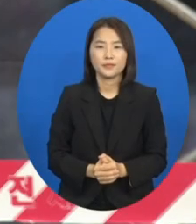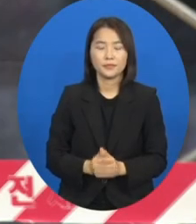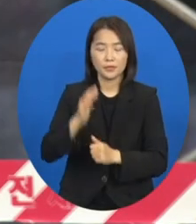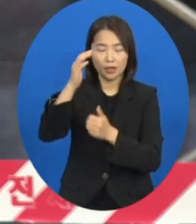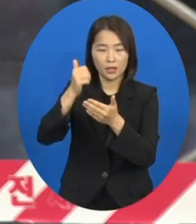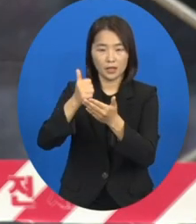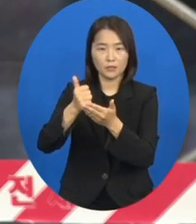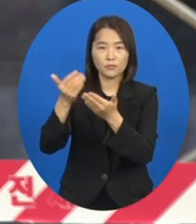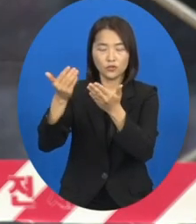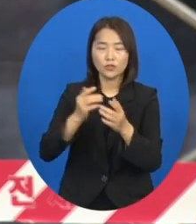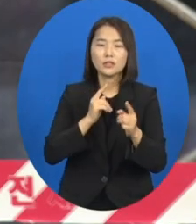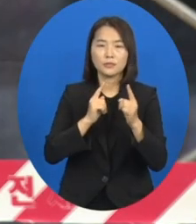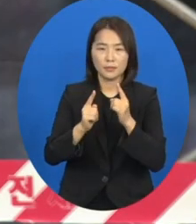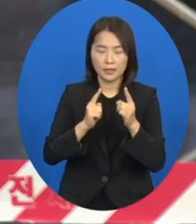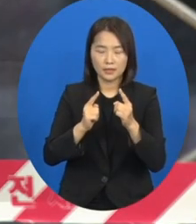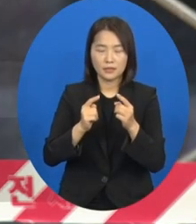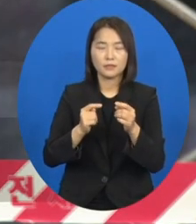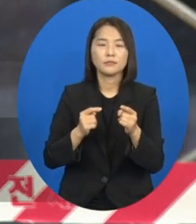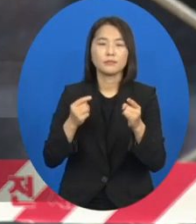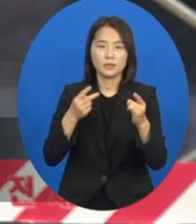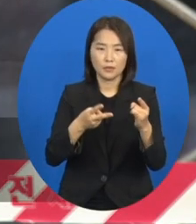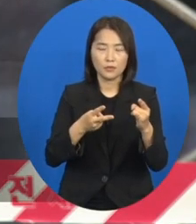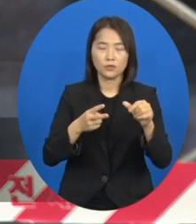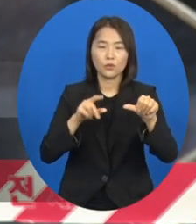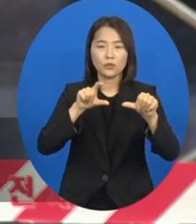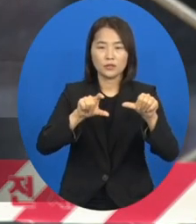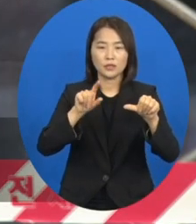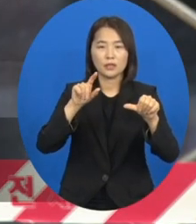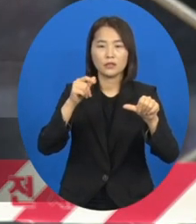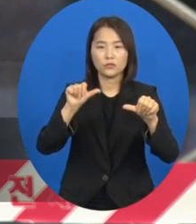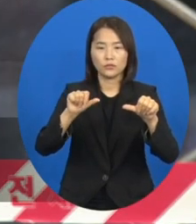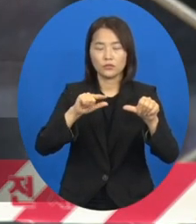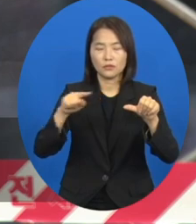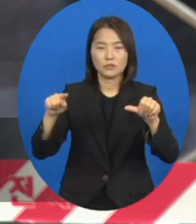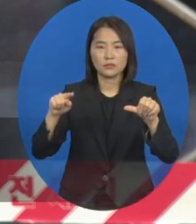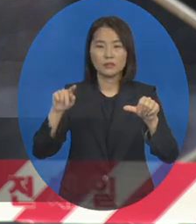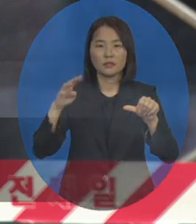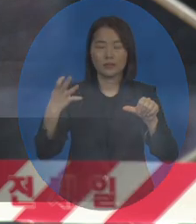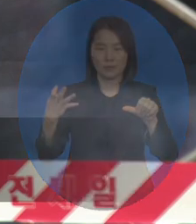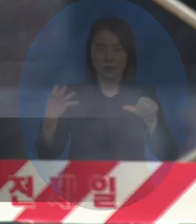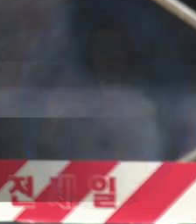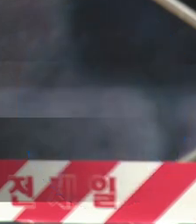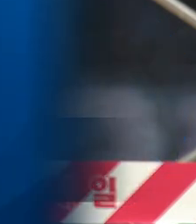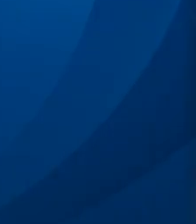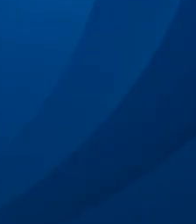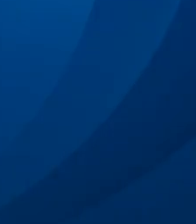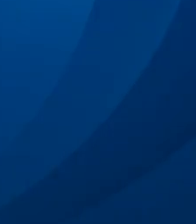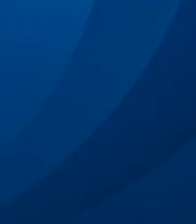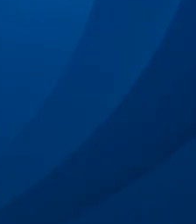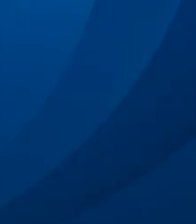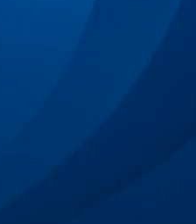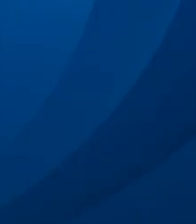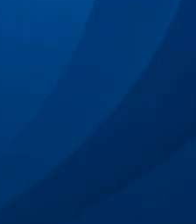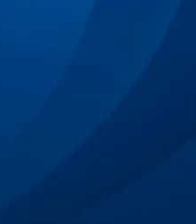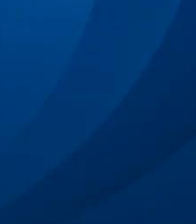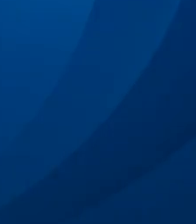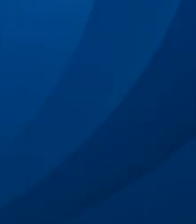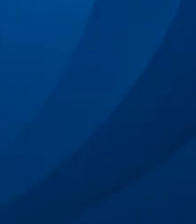하나님께서 우리에게 주신 말씀 에베소서 5장 6절에서 14절 말씀입니다. 제가 봉독하도록